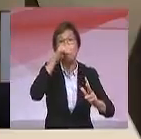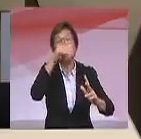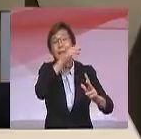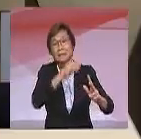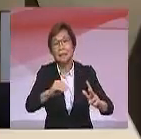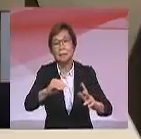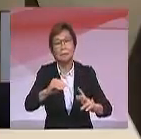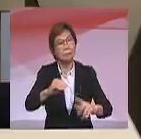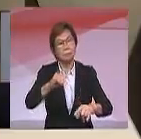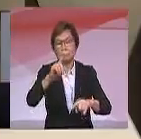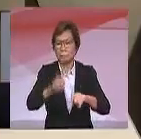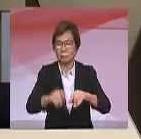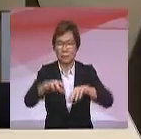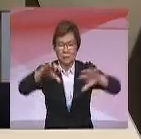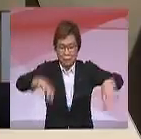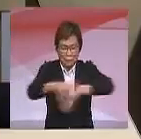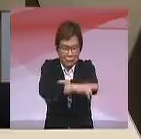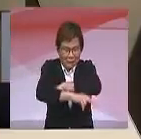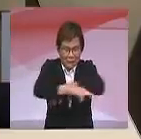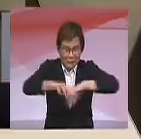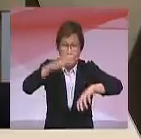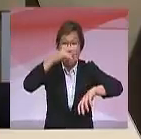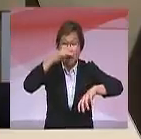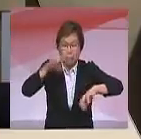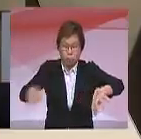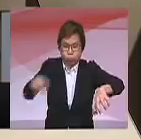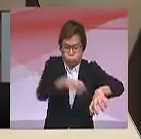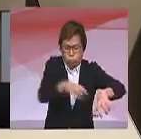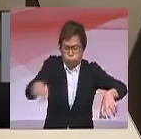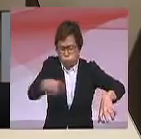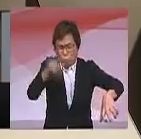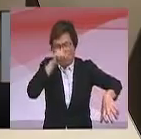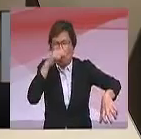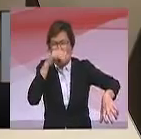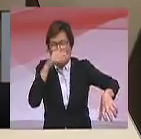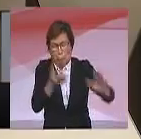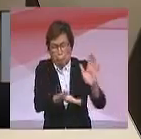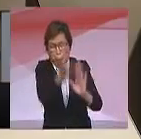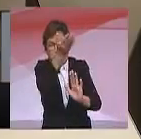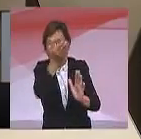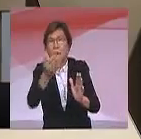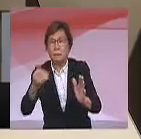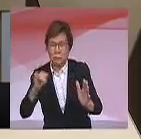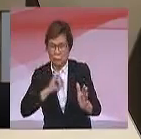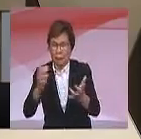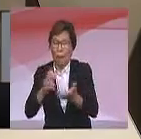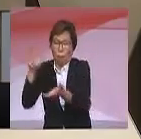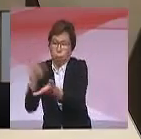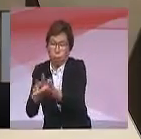dan juga larangan untuk merentas negeri di negeri Melaka berikutan peningkatan kes secara mendadak. So, mungkin minta pengesahan daripada Datuk Seri sendiri.